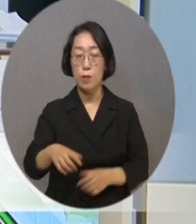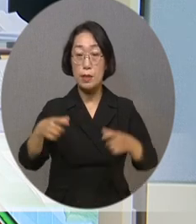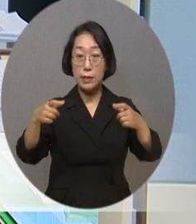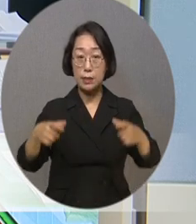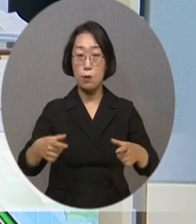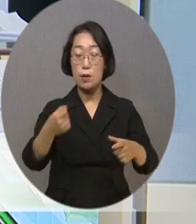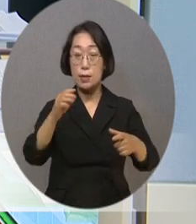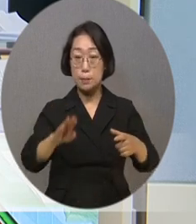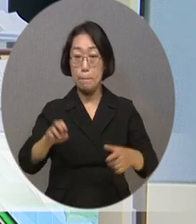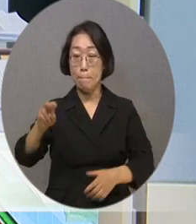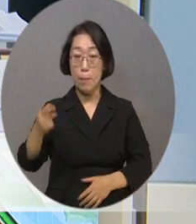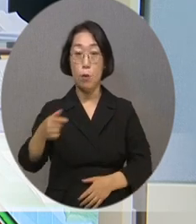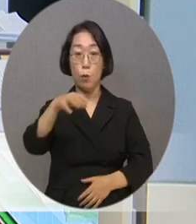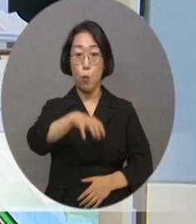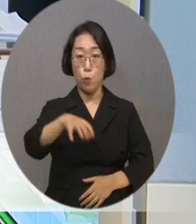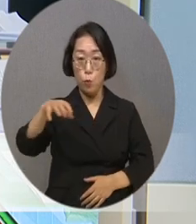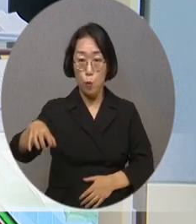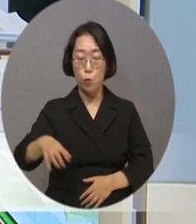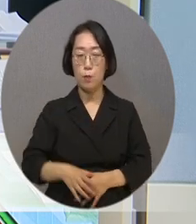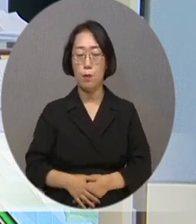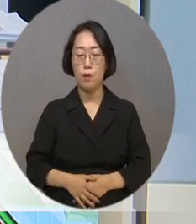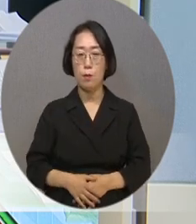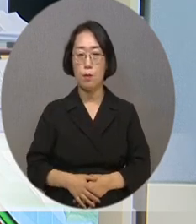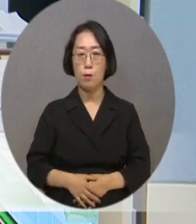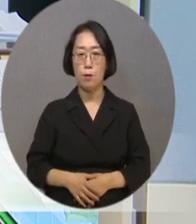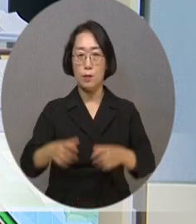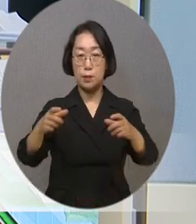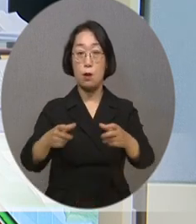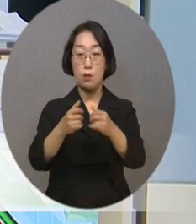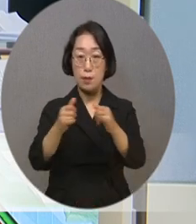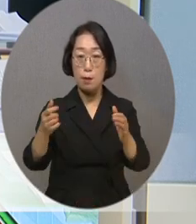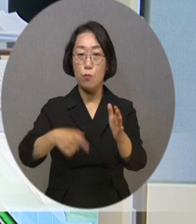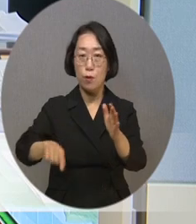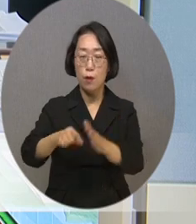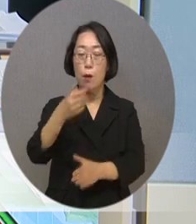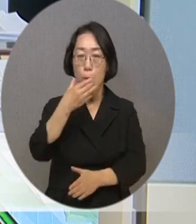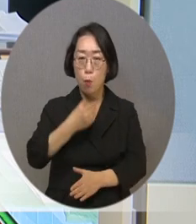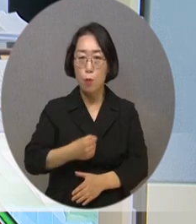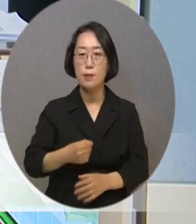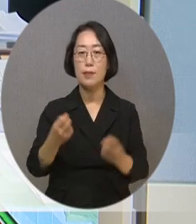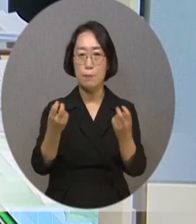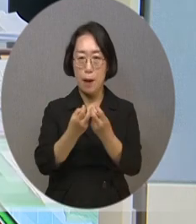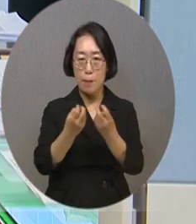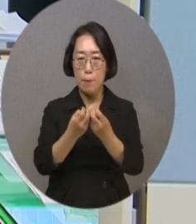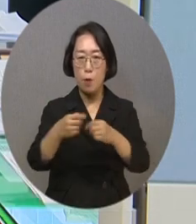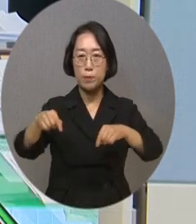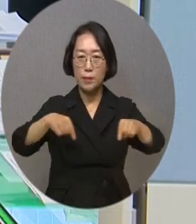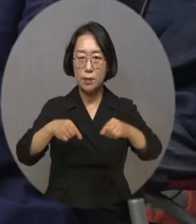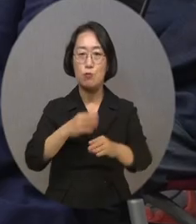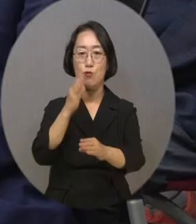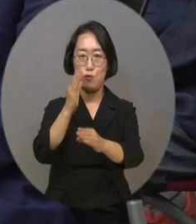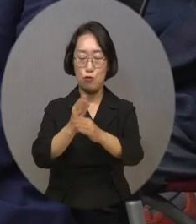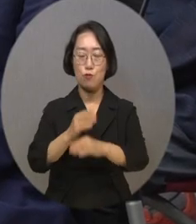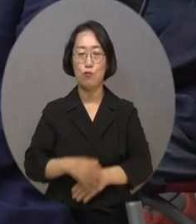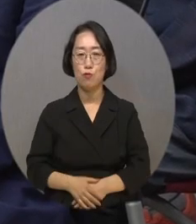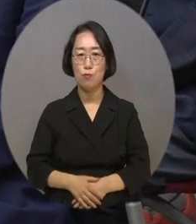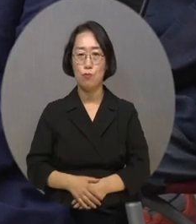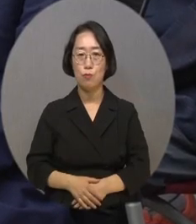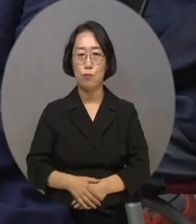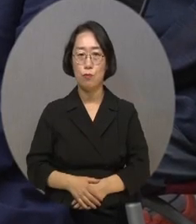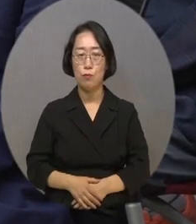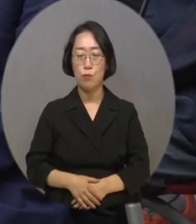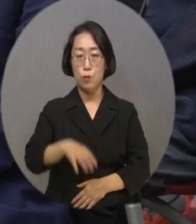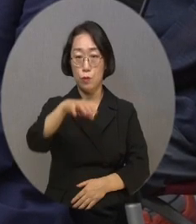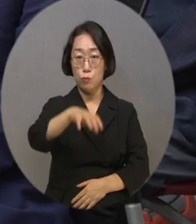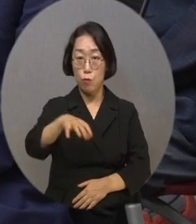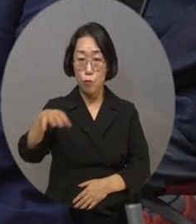읍면에서 여러 가지 우리 국민들을 위한 다양한 복지 시책들을 추진하고 있습니다. 고흥군 각